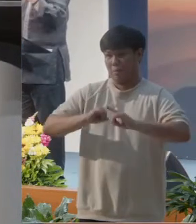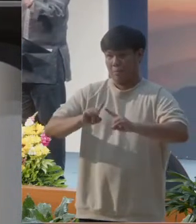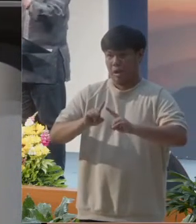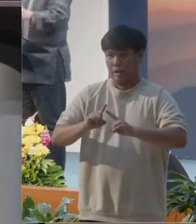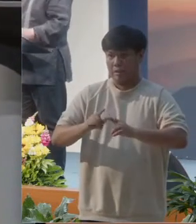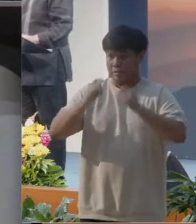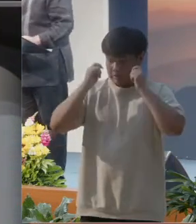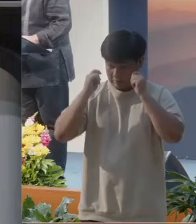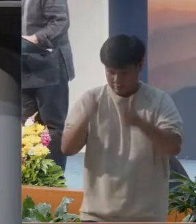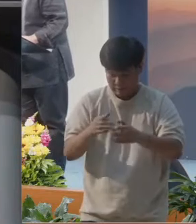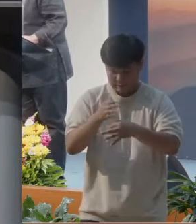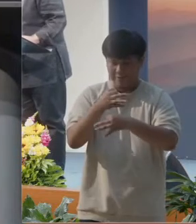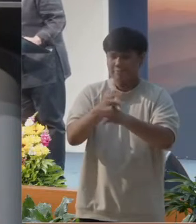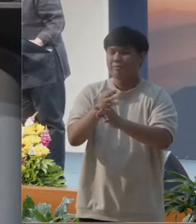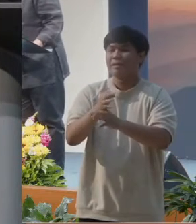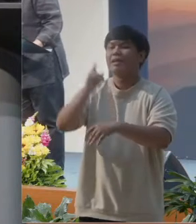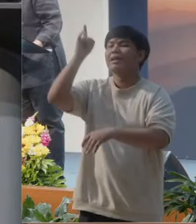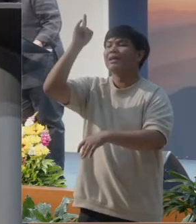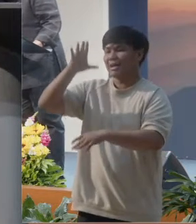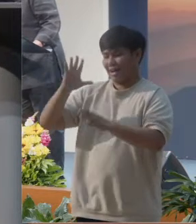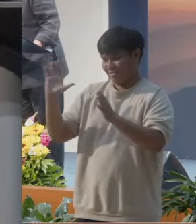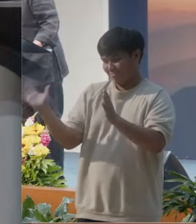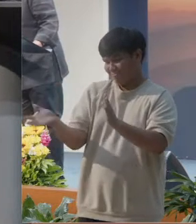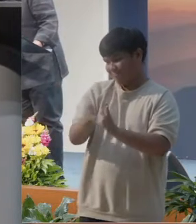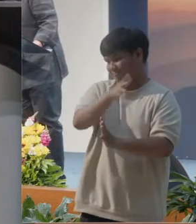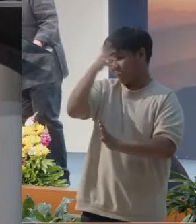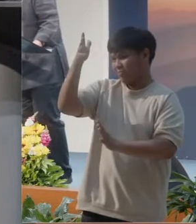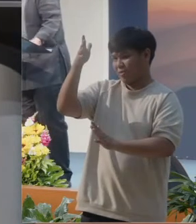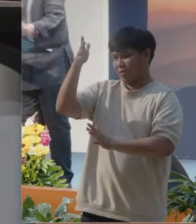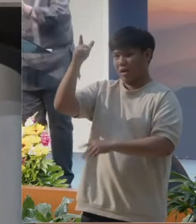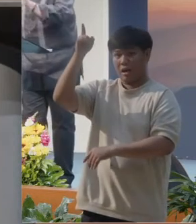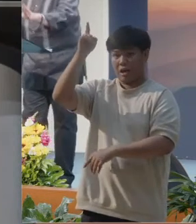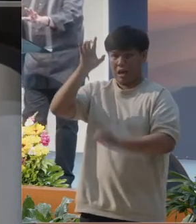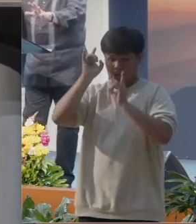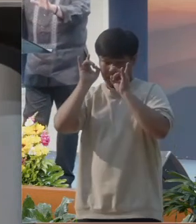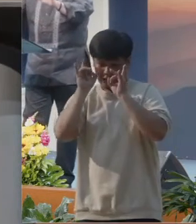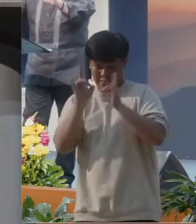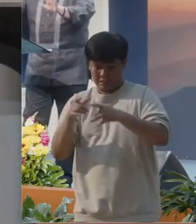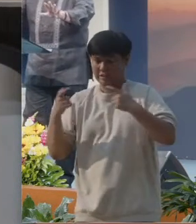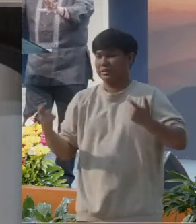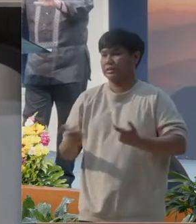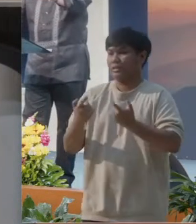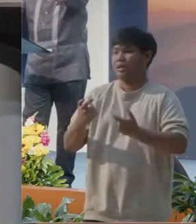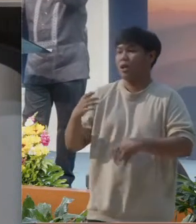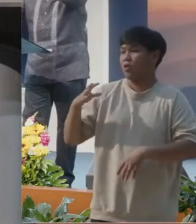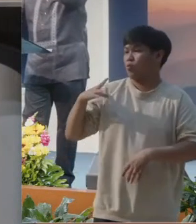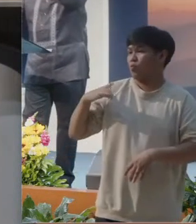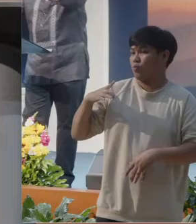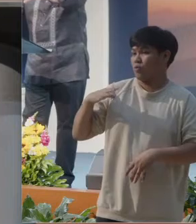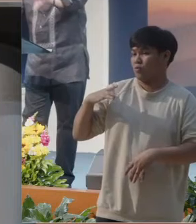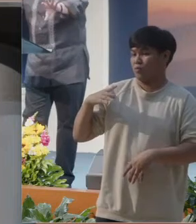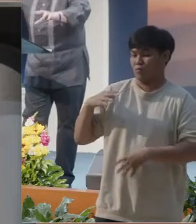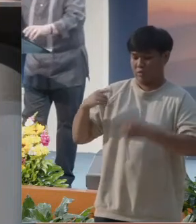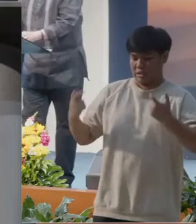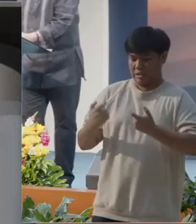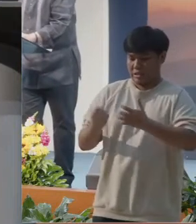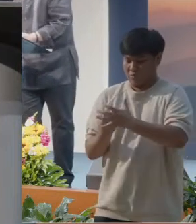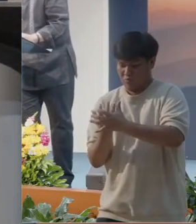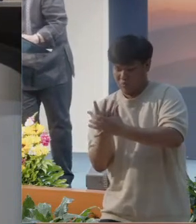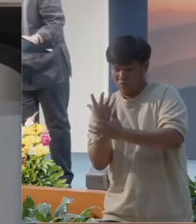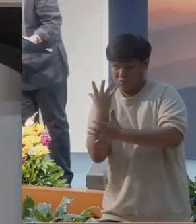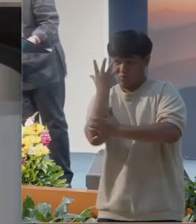Dahil ayaw ng Diyos ng pagkakasala. Ang paghihintay sa kasalanan, ang pag-iisang tabi